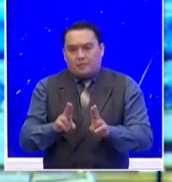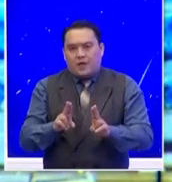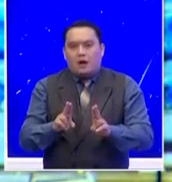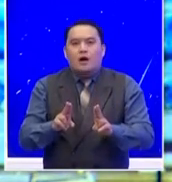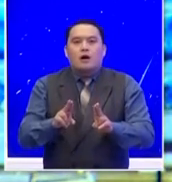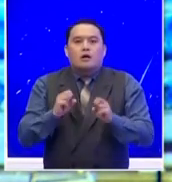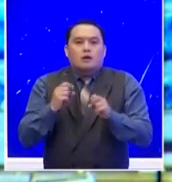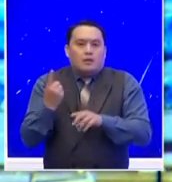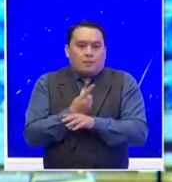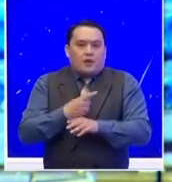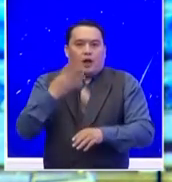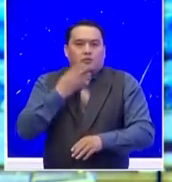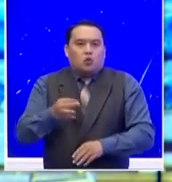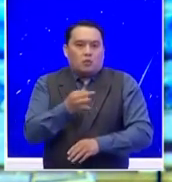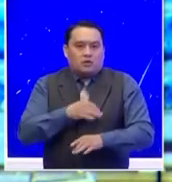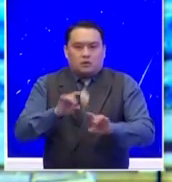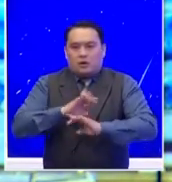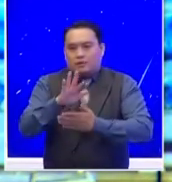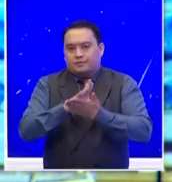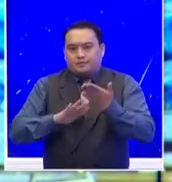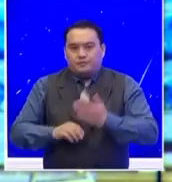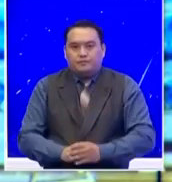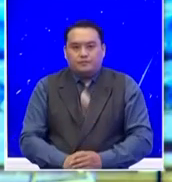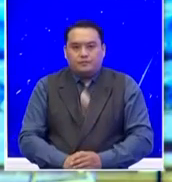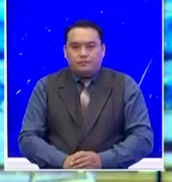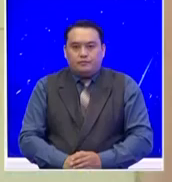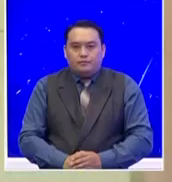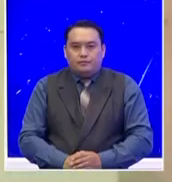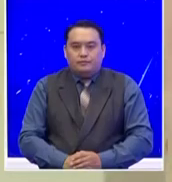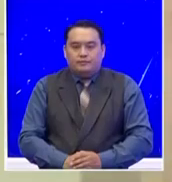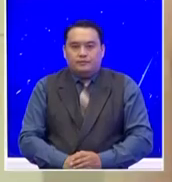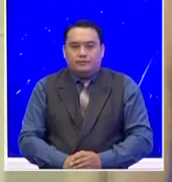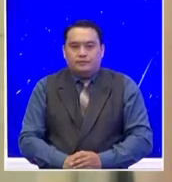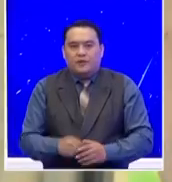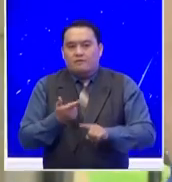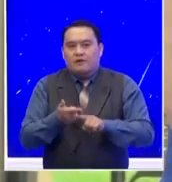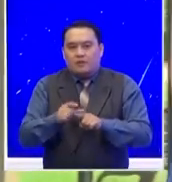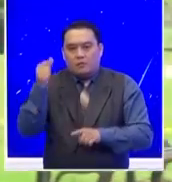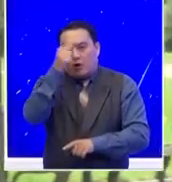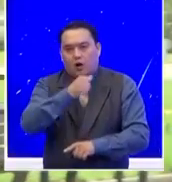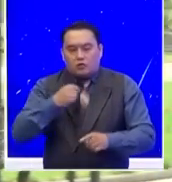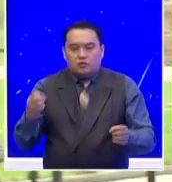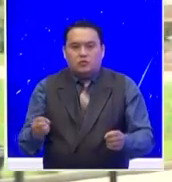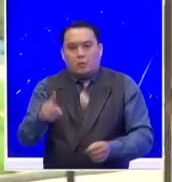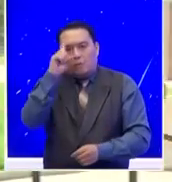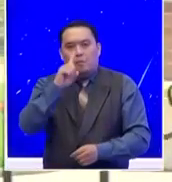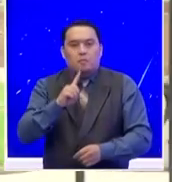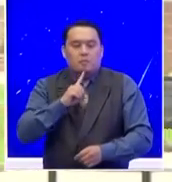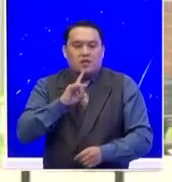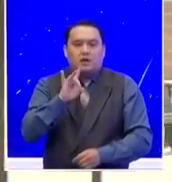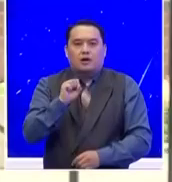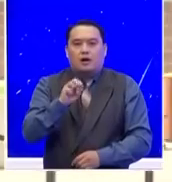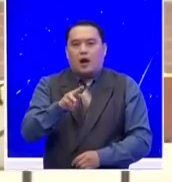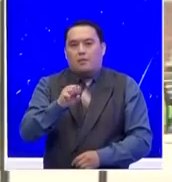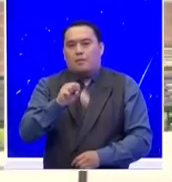Как встретили первый месяц в Алматинской области, расскажет Анвар Амангельдинов. В этом году священный месяц Рамадан складывается для мусульман